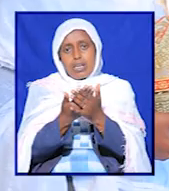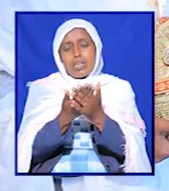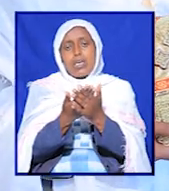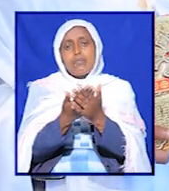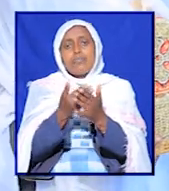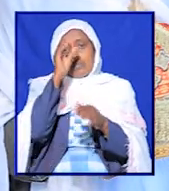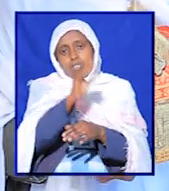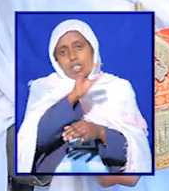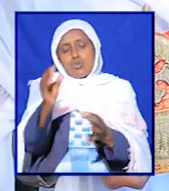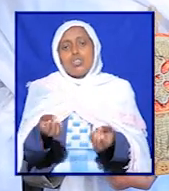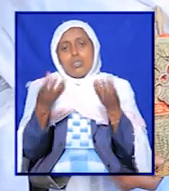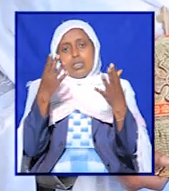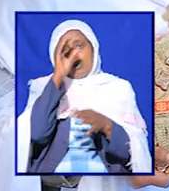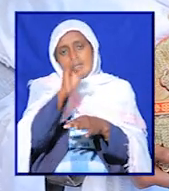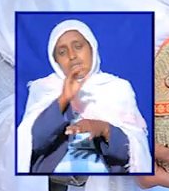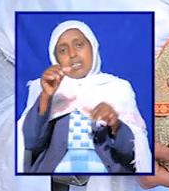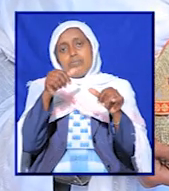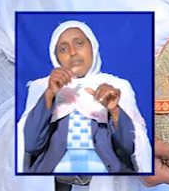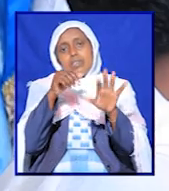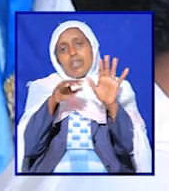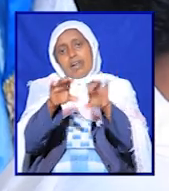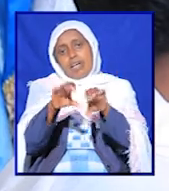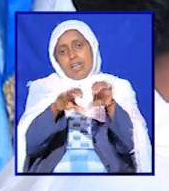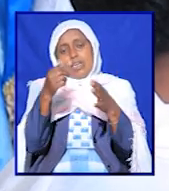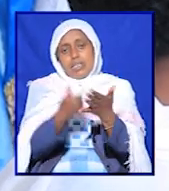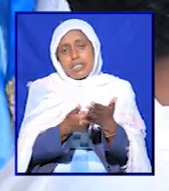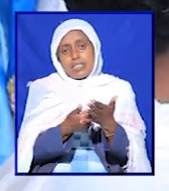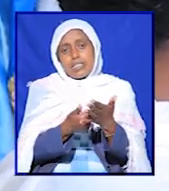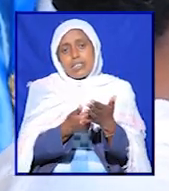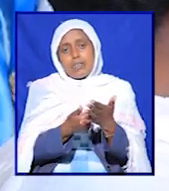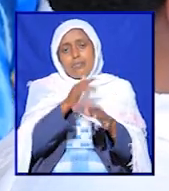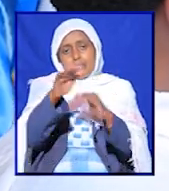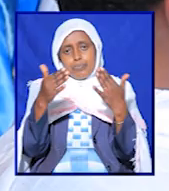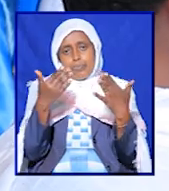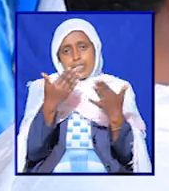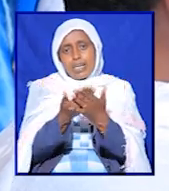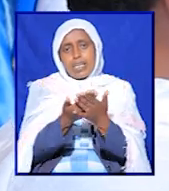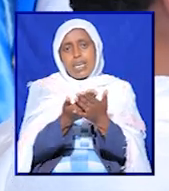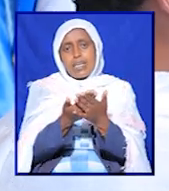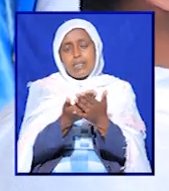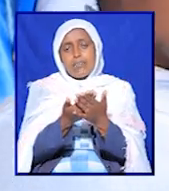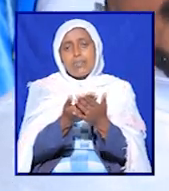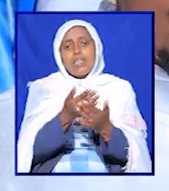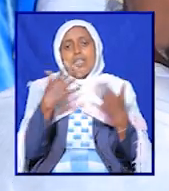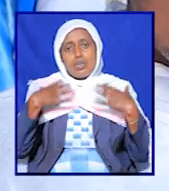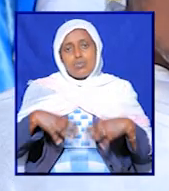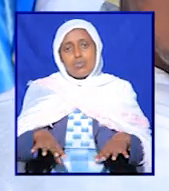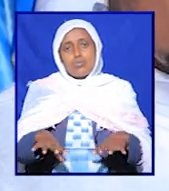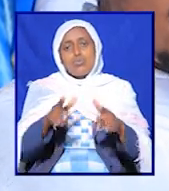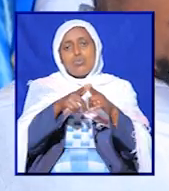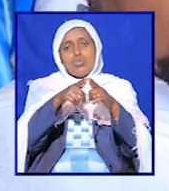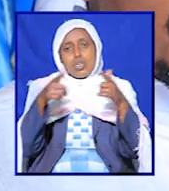ነው የተቀደሳት ላይ መስቀሎች ይበዛሉ መስቀልም ይደረጋል። እነዚህ በአጠቃላይ